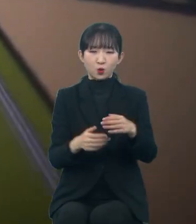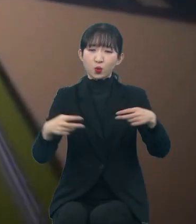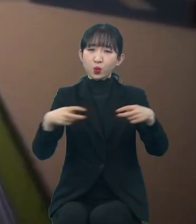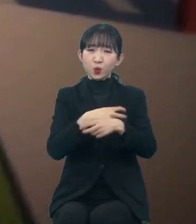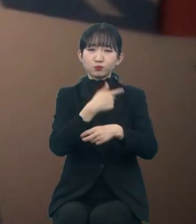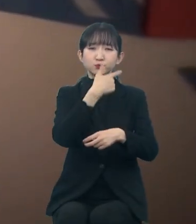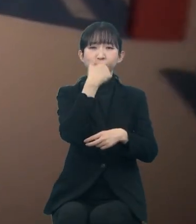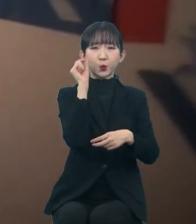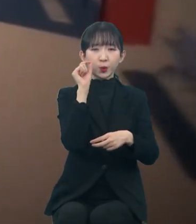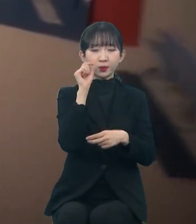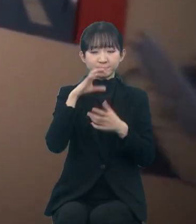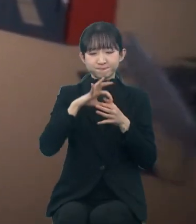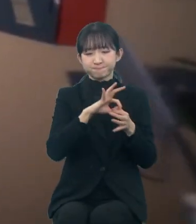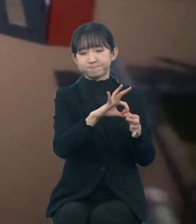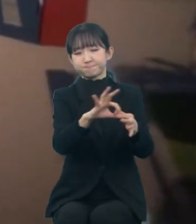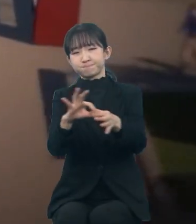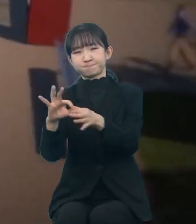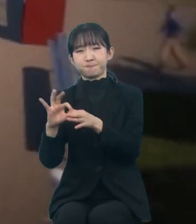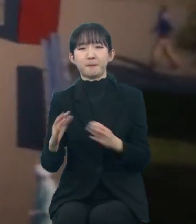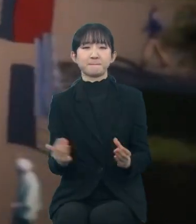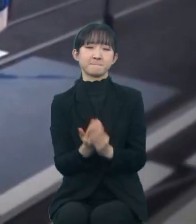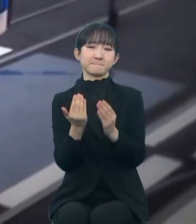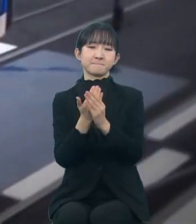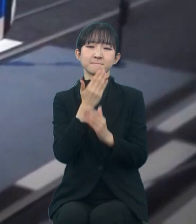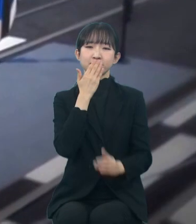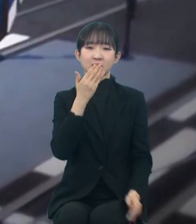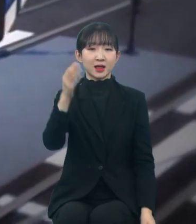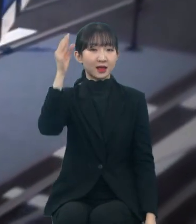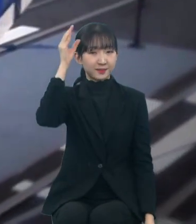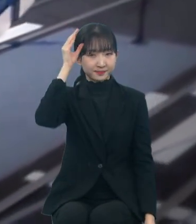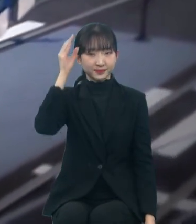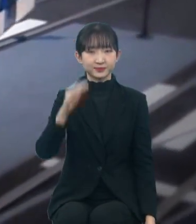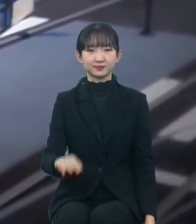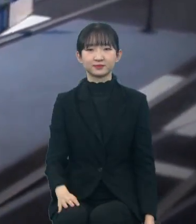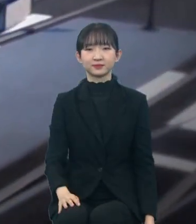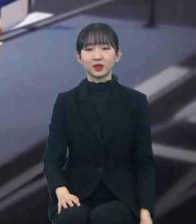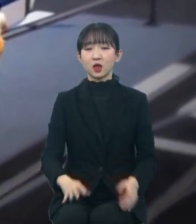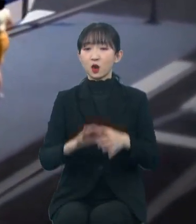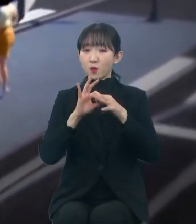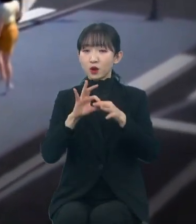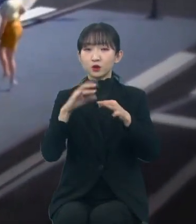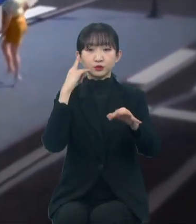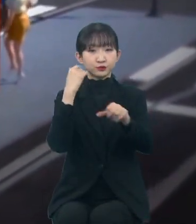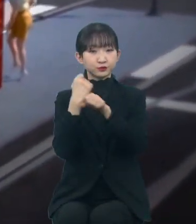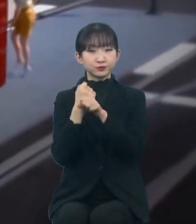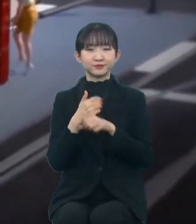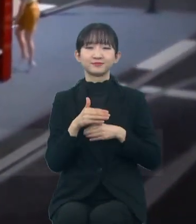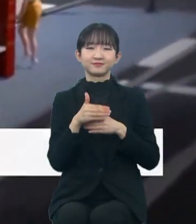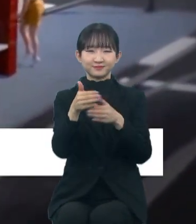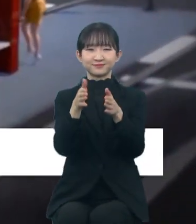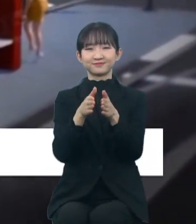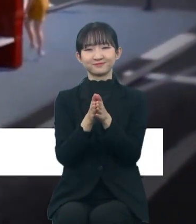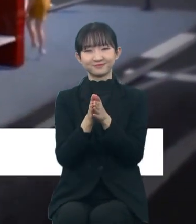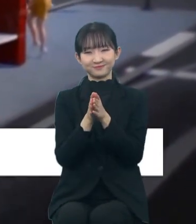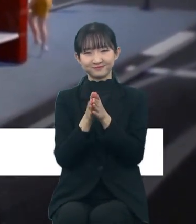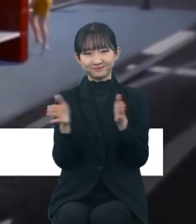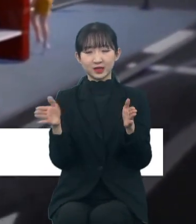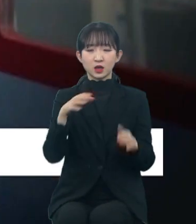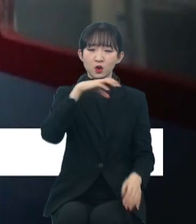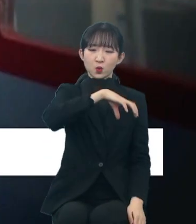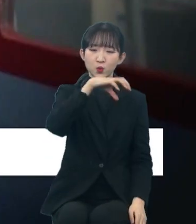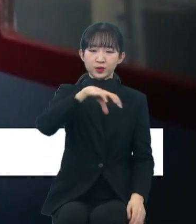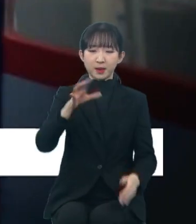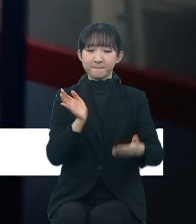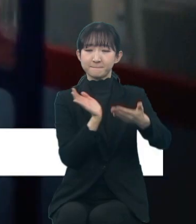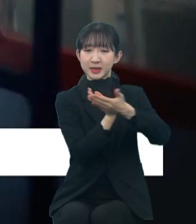지역 활성화에 기여할 것으로 기대를 모읍니다. 인천시는 관련 용역에 착수했습니다. 지역 여건에 맞는